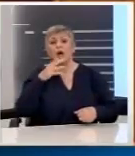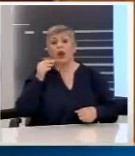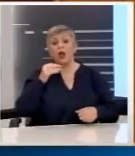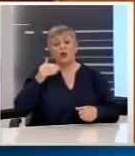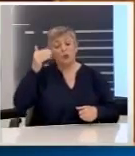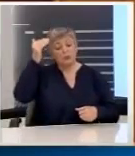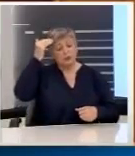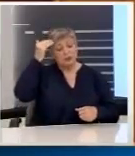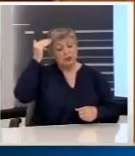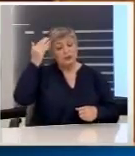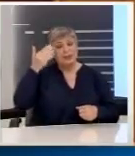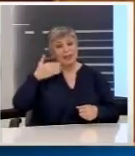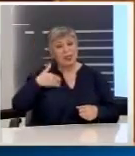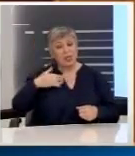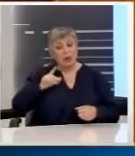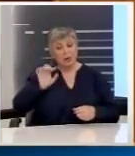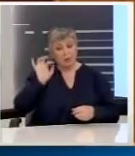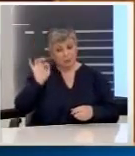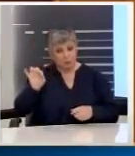Μητσοτάκη?